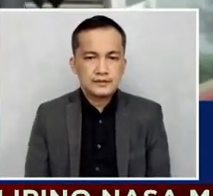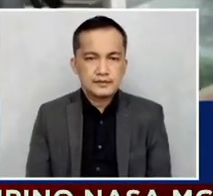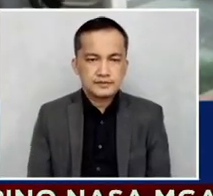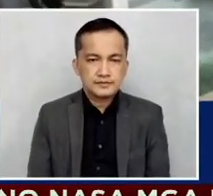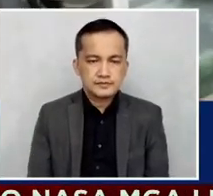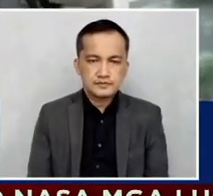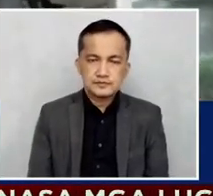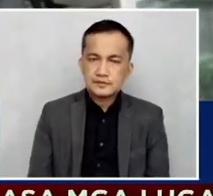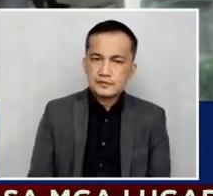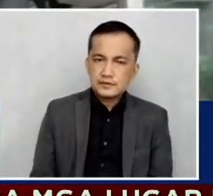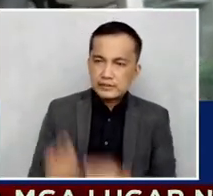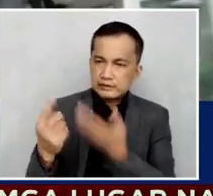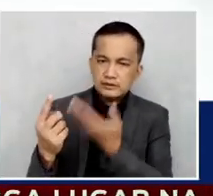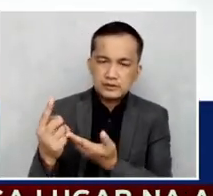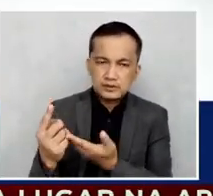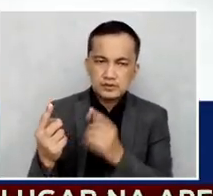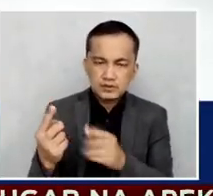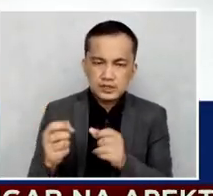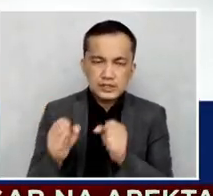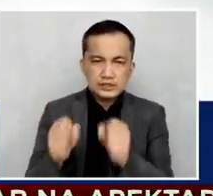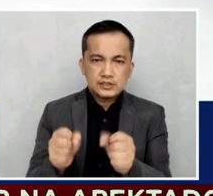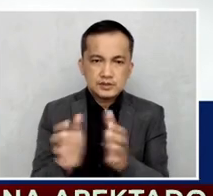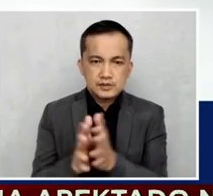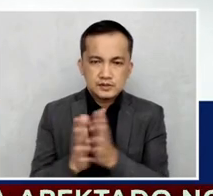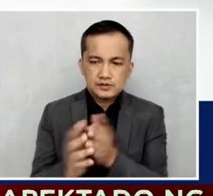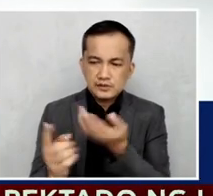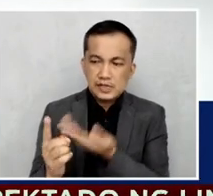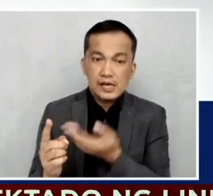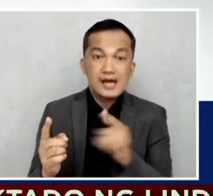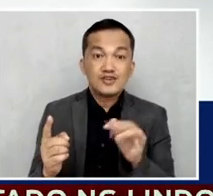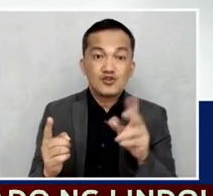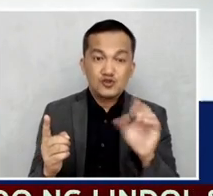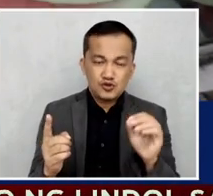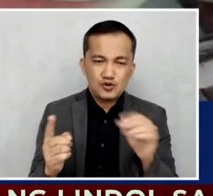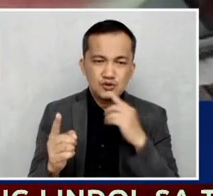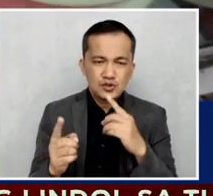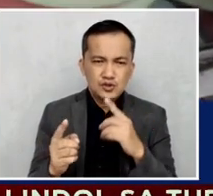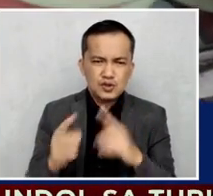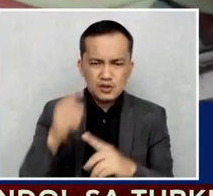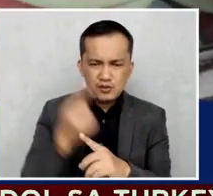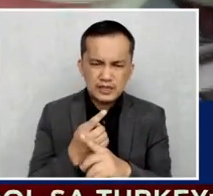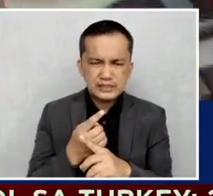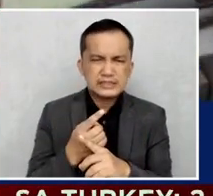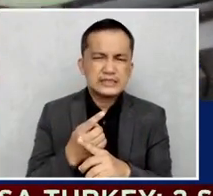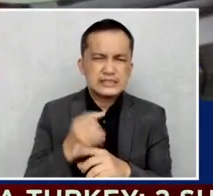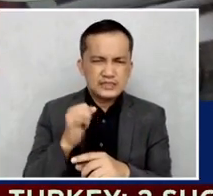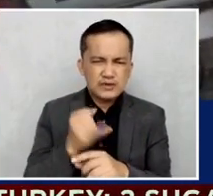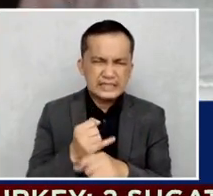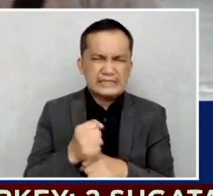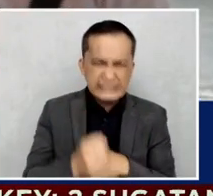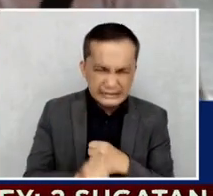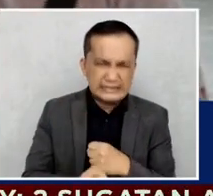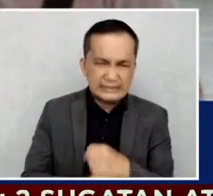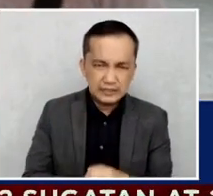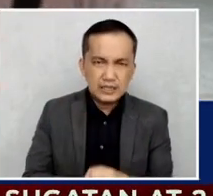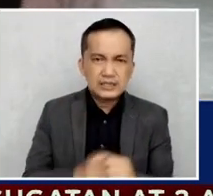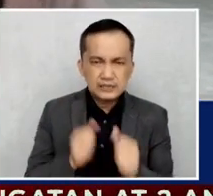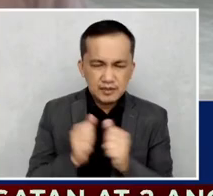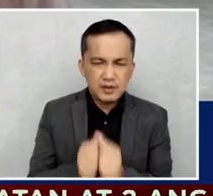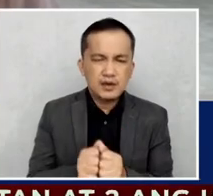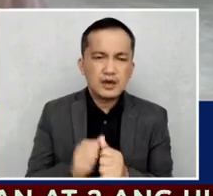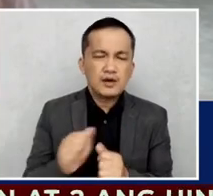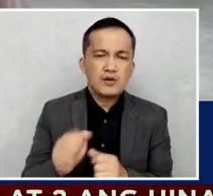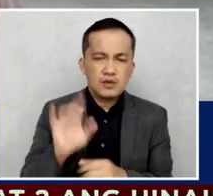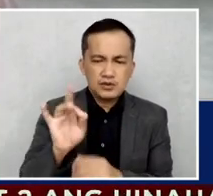Mistulang ginapang umano ng street vendor na si Antonio Basihan ang buwan ng Enero kasama ang kanyang walong anak. Tumaas kasi ang